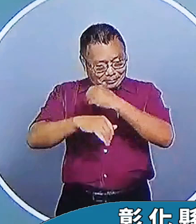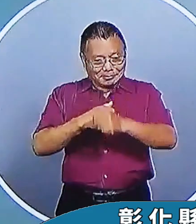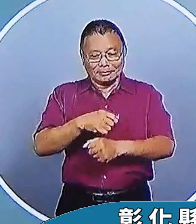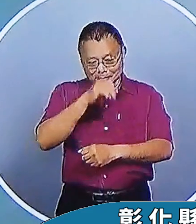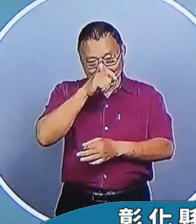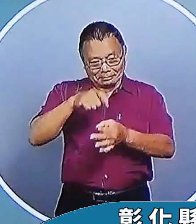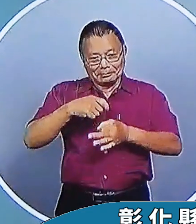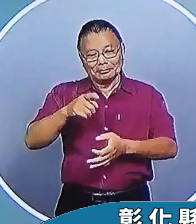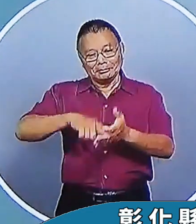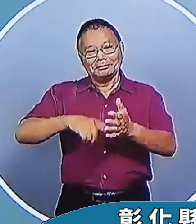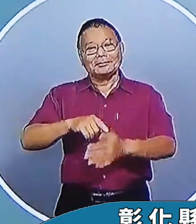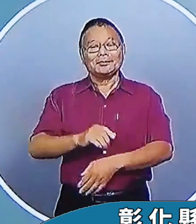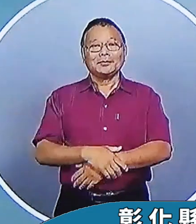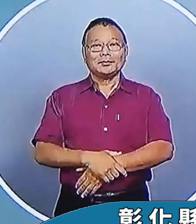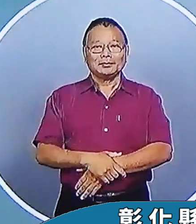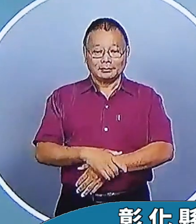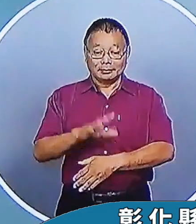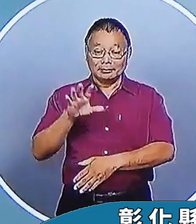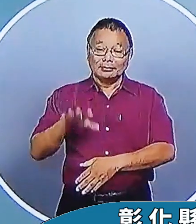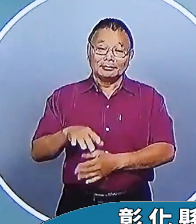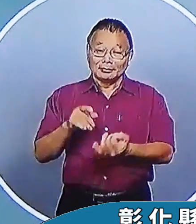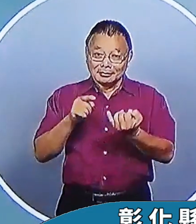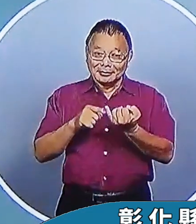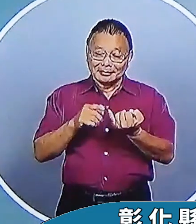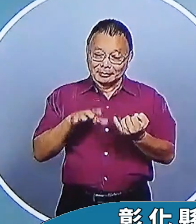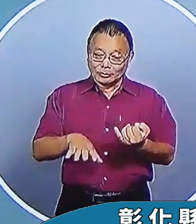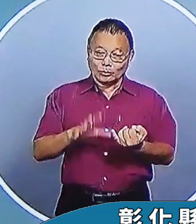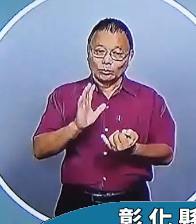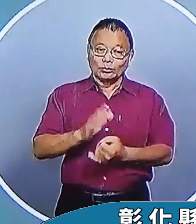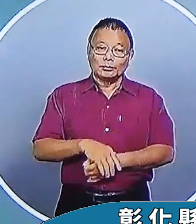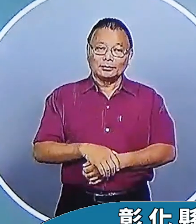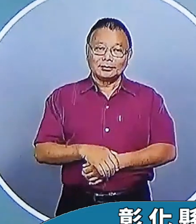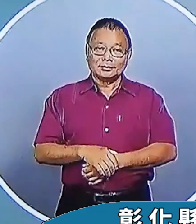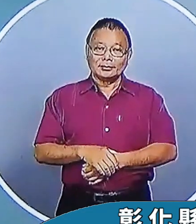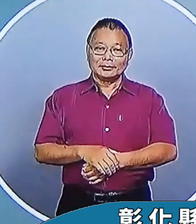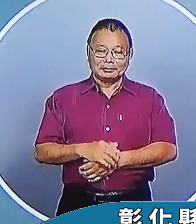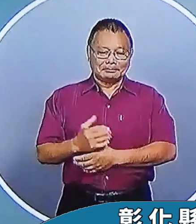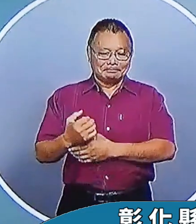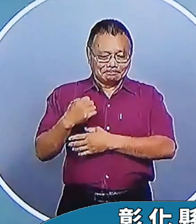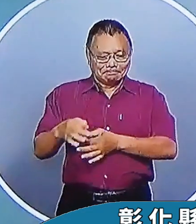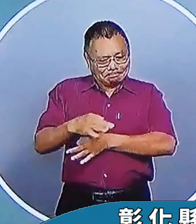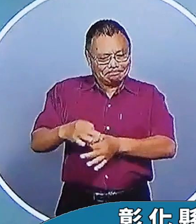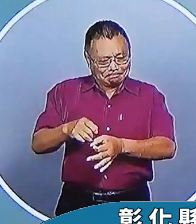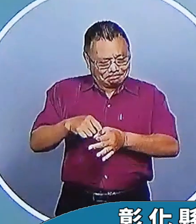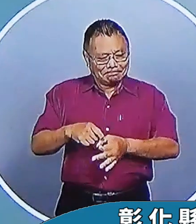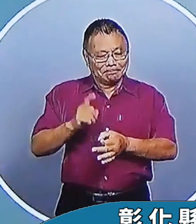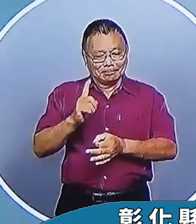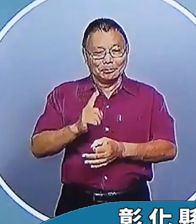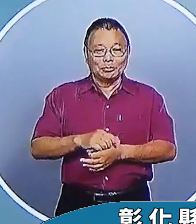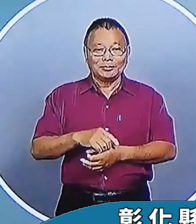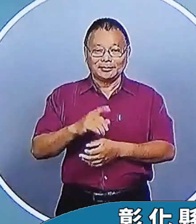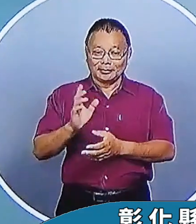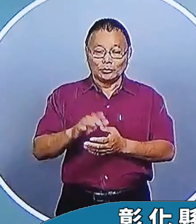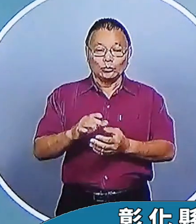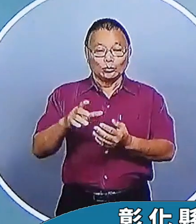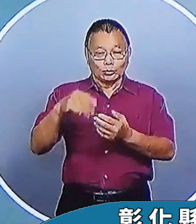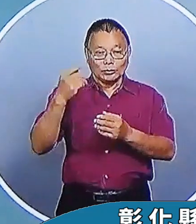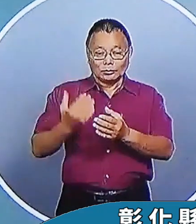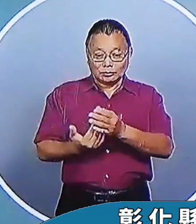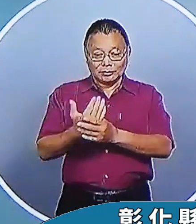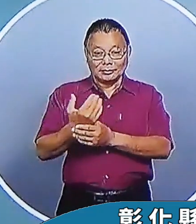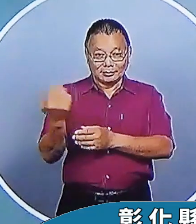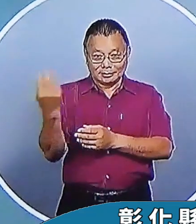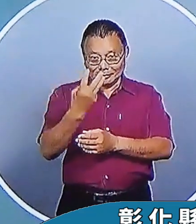好趁钱。另外，即届秀芳除了讲提出即个拼经济以外，秀芳也提出了产